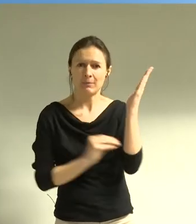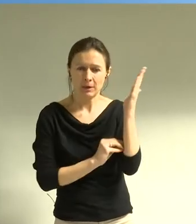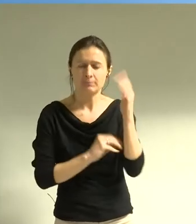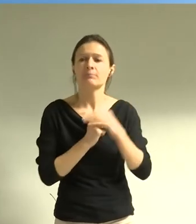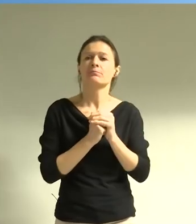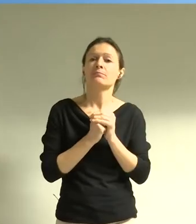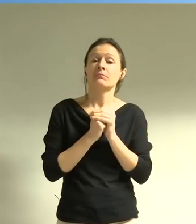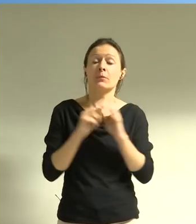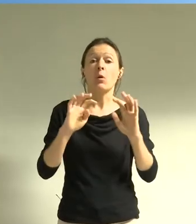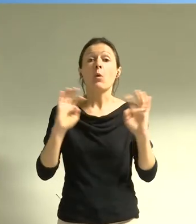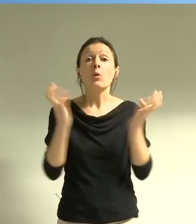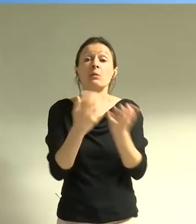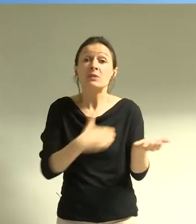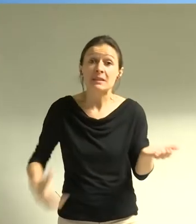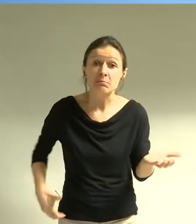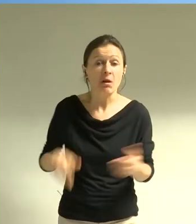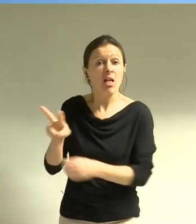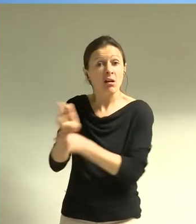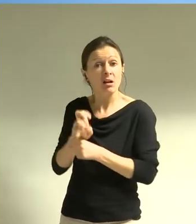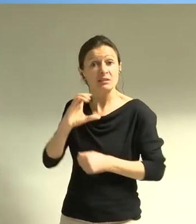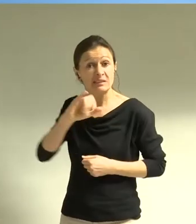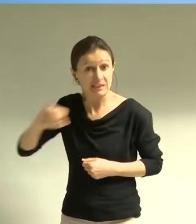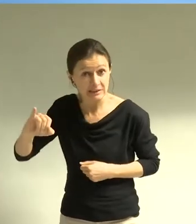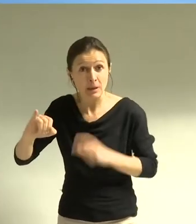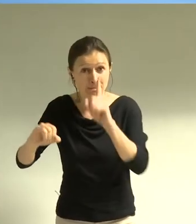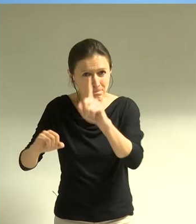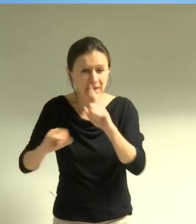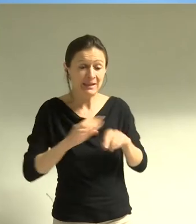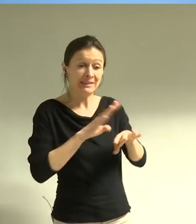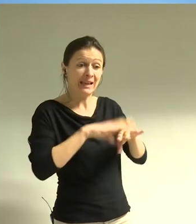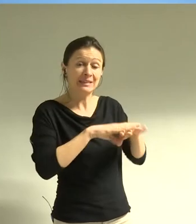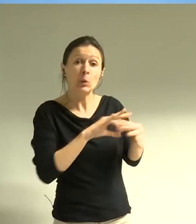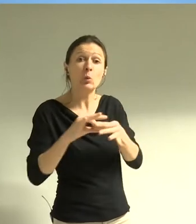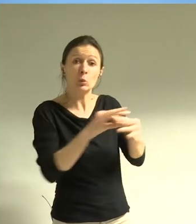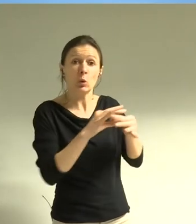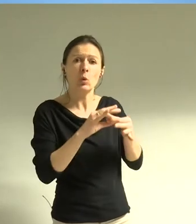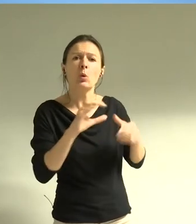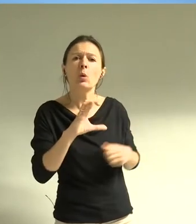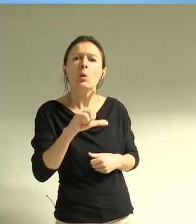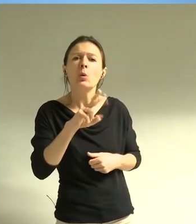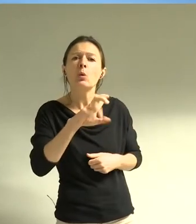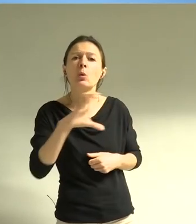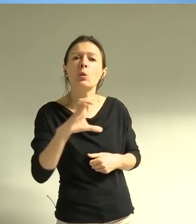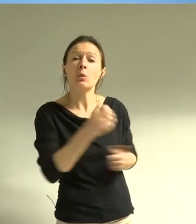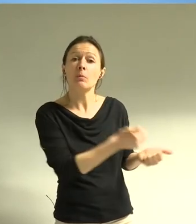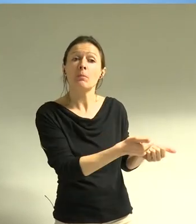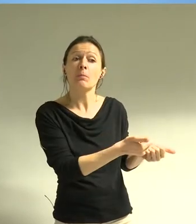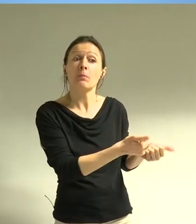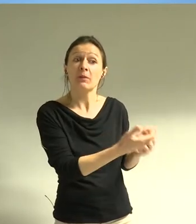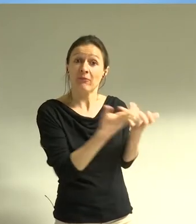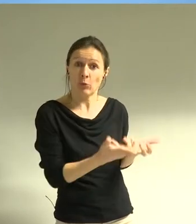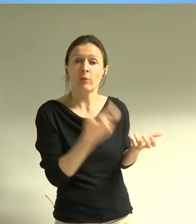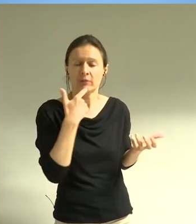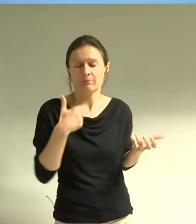des cci conformément à la demande du comité de liaison des unions de quartier luck l'udc le conseil municipal décide que les